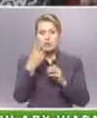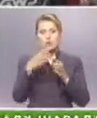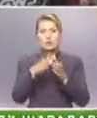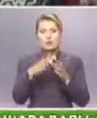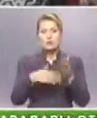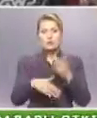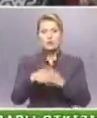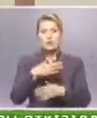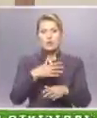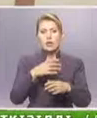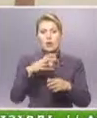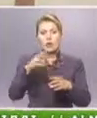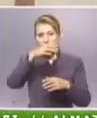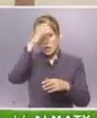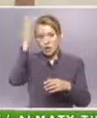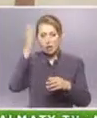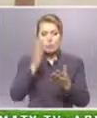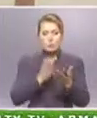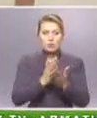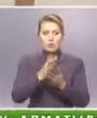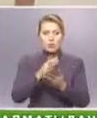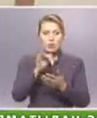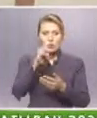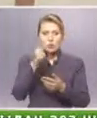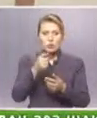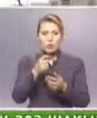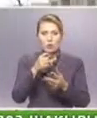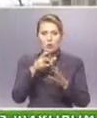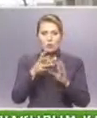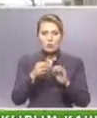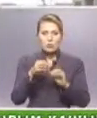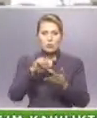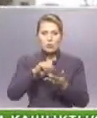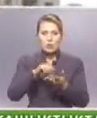топтағы мүгедек, ауған ардагер сынды адамдарға 260 пәтер